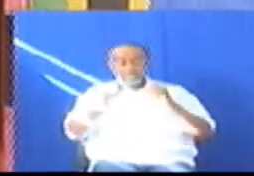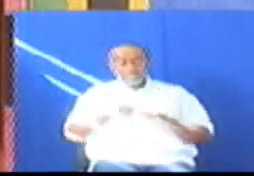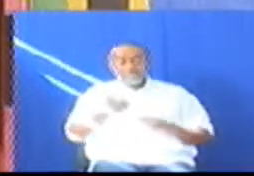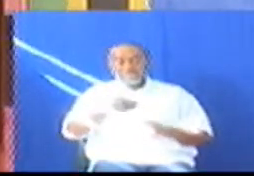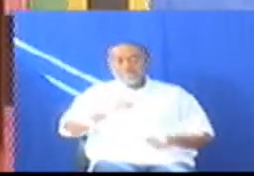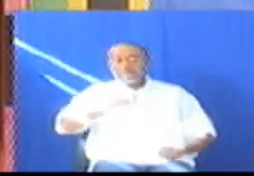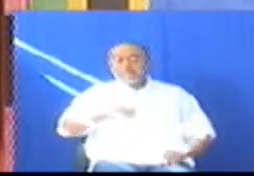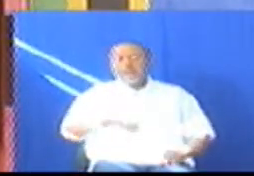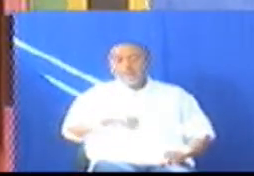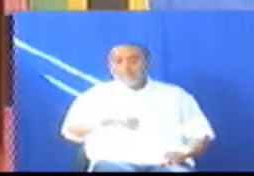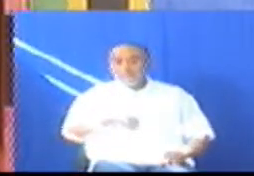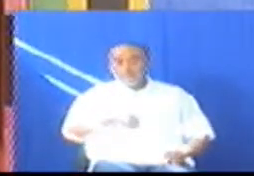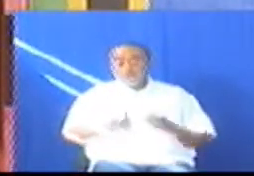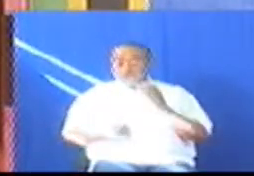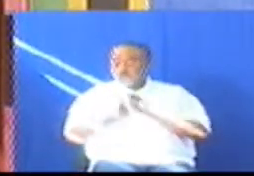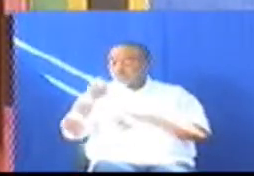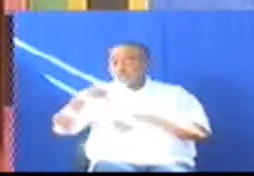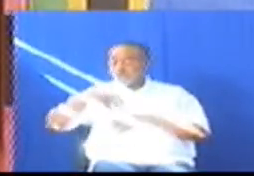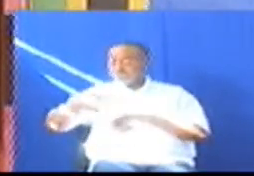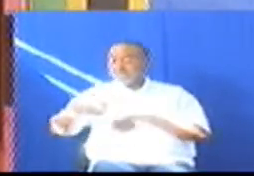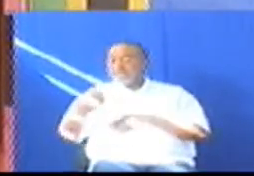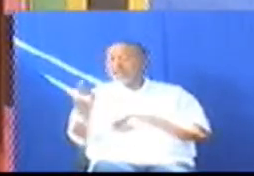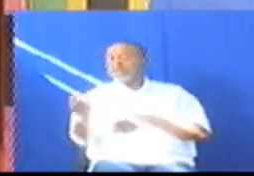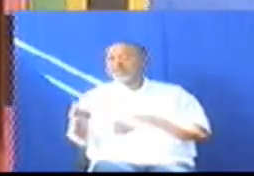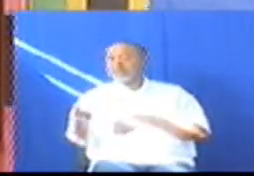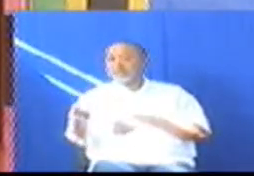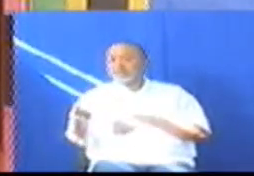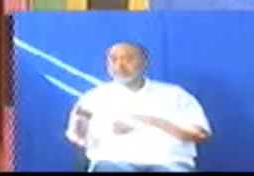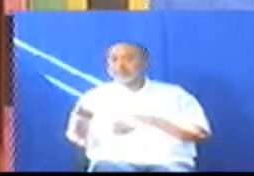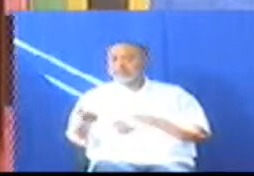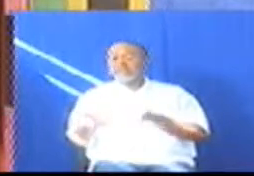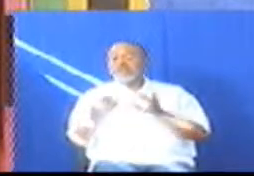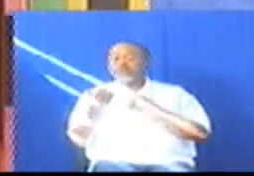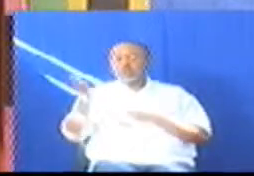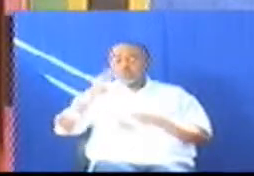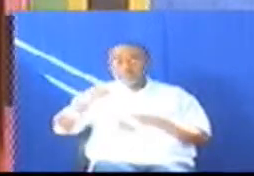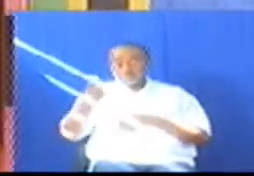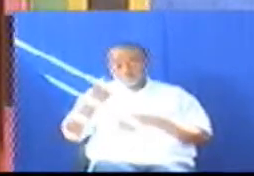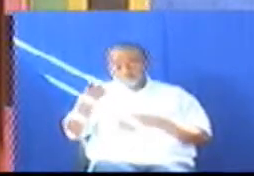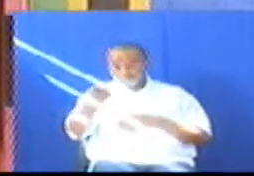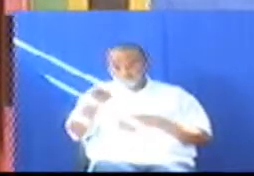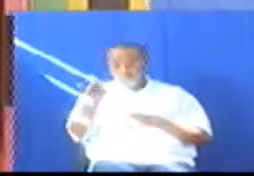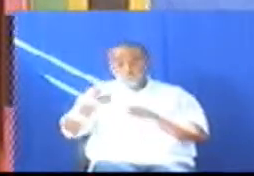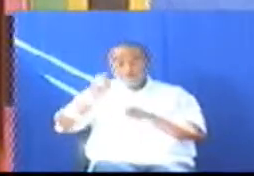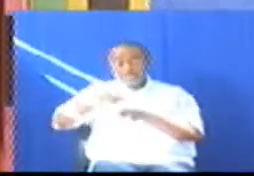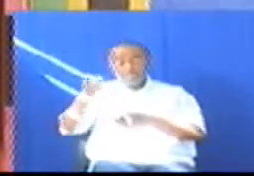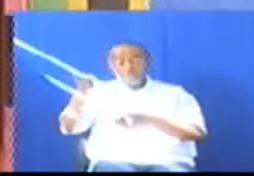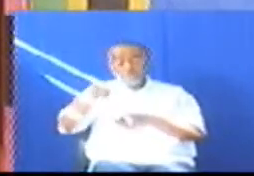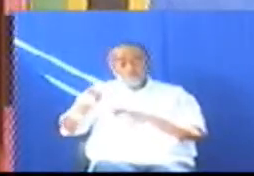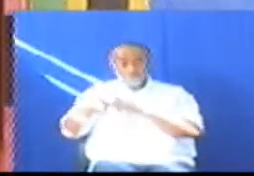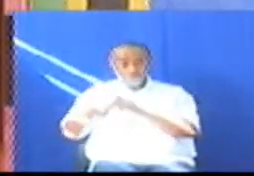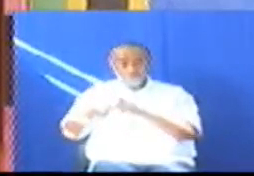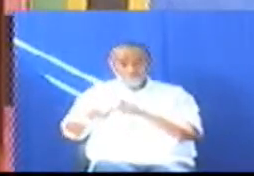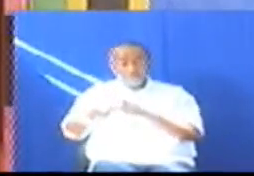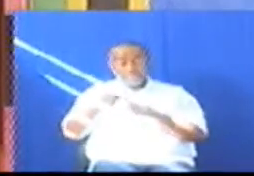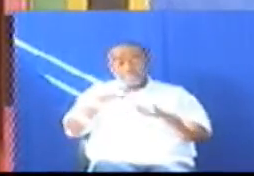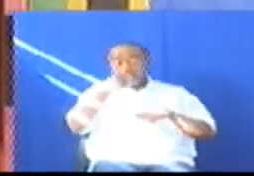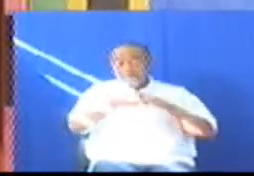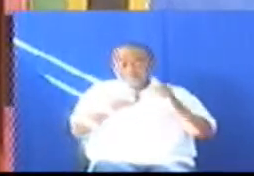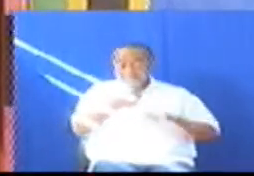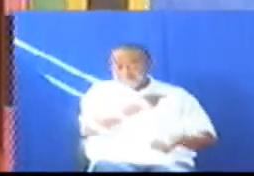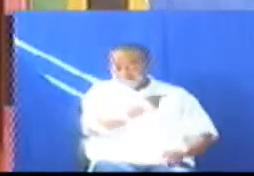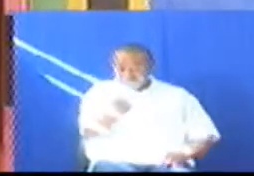idhini ya Wizara ya Fedha ili iweze kumaliza mikopo, kuongeza mkopo ili miradi